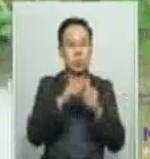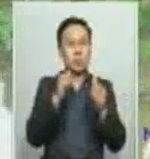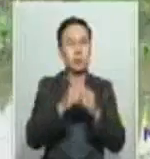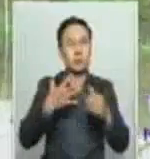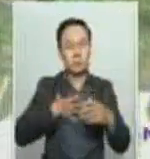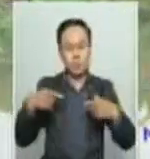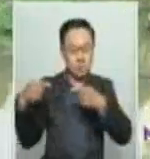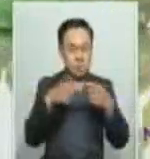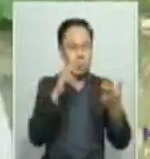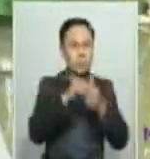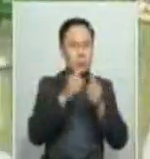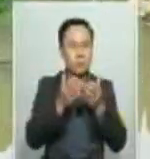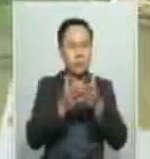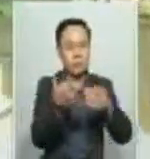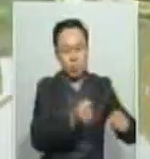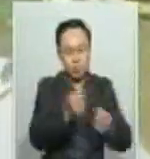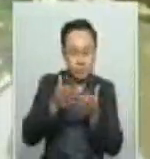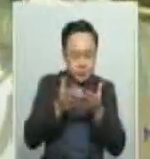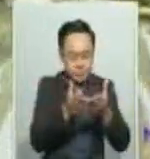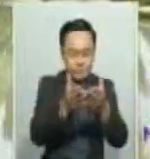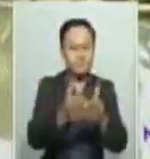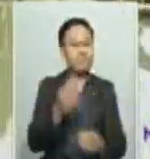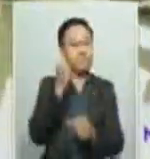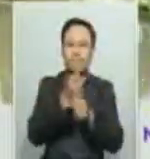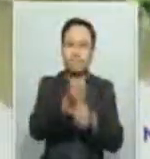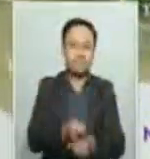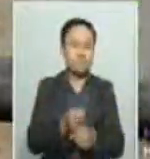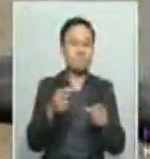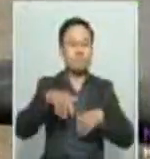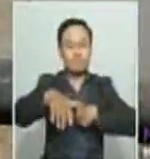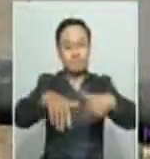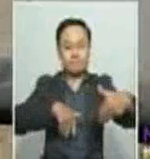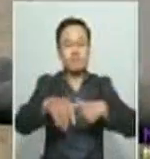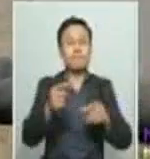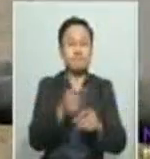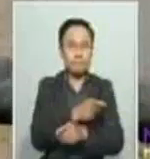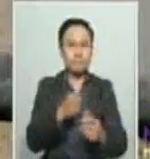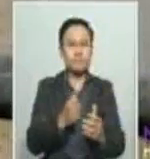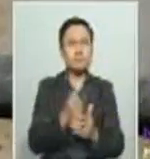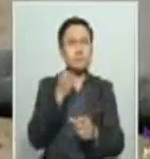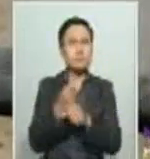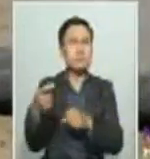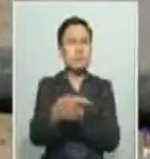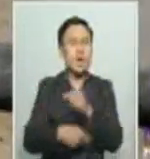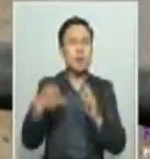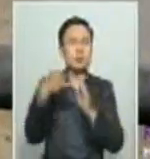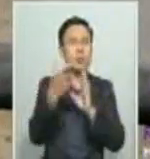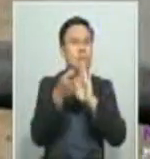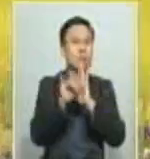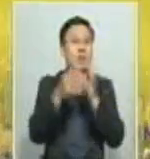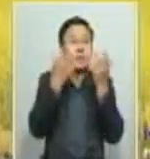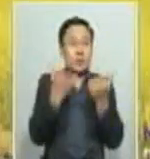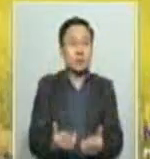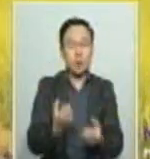ต่อเนื่องครับต้องใช้เรือในการสัญจรและทำการเกษตรส่วนชาวนาในพระนครศรีอยุธยาต้อง